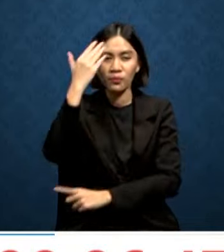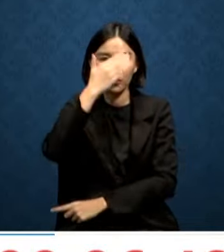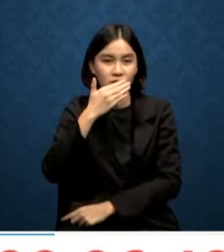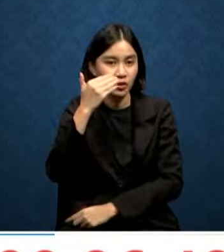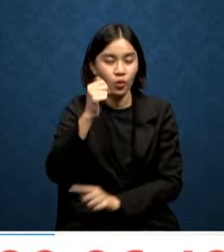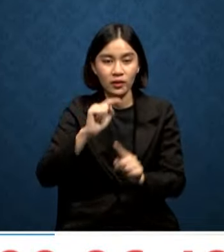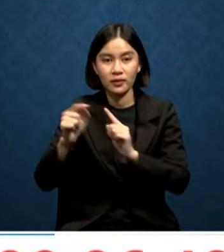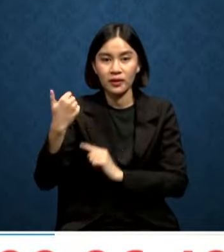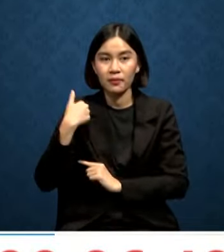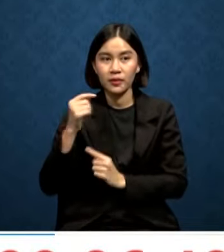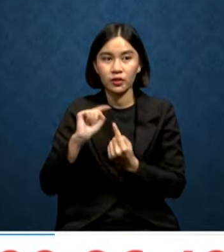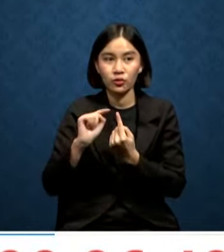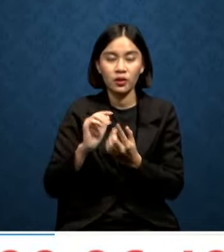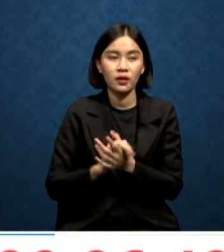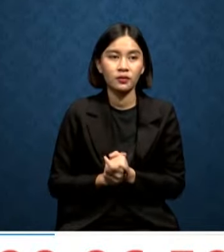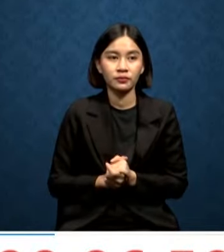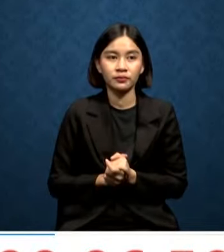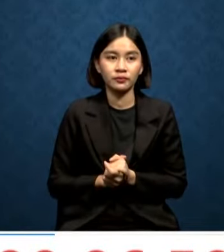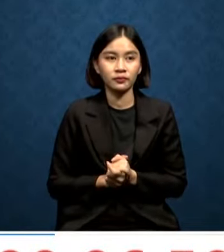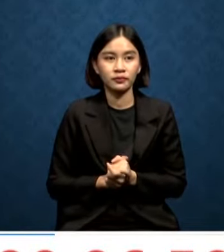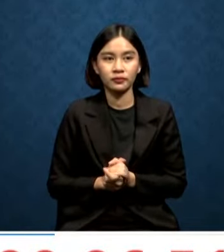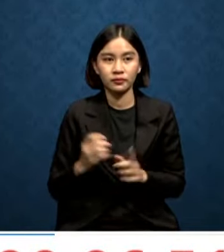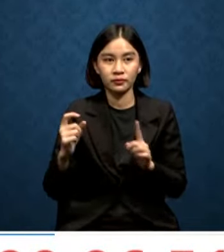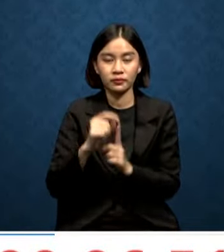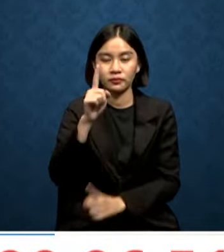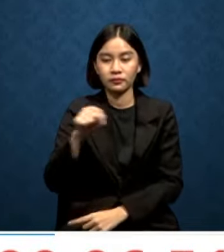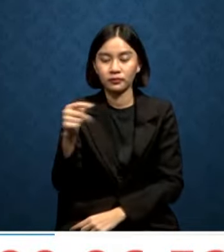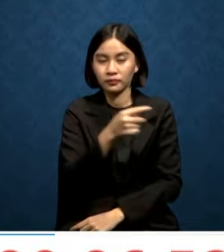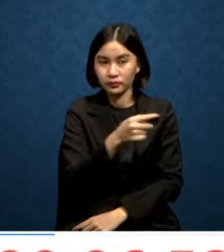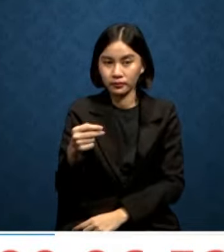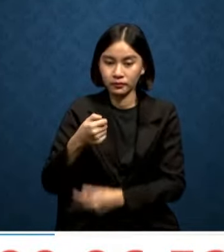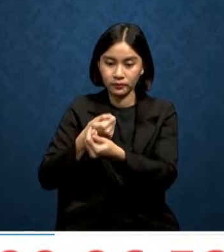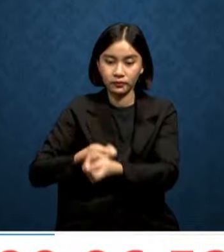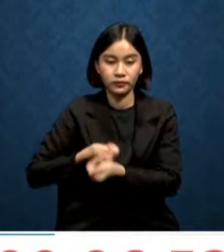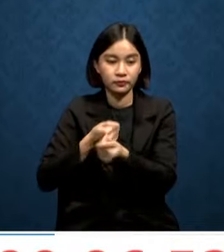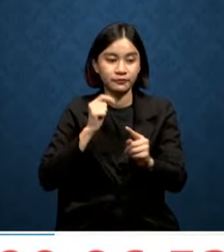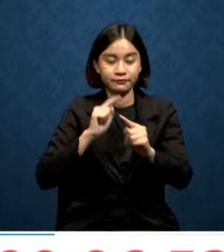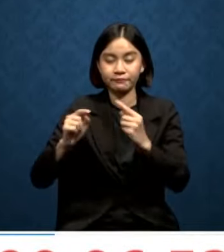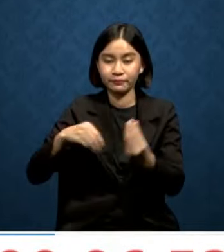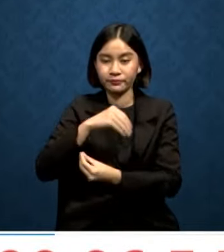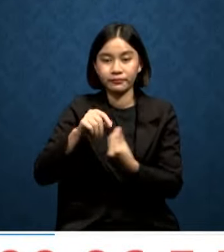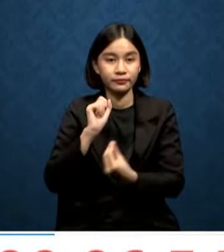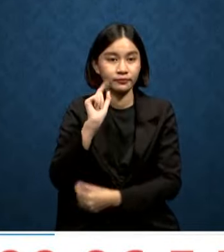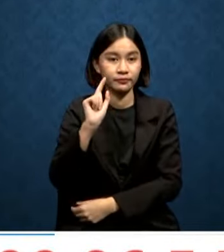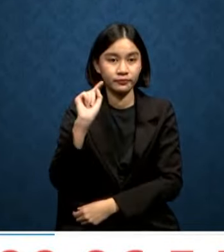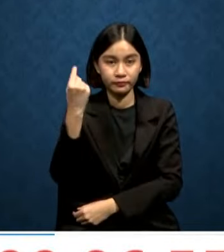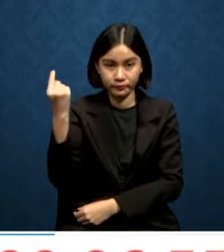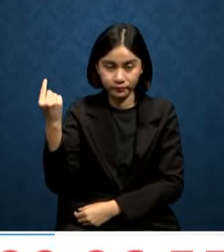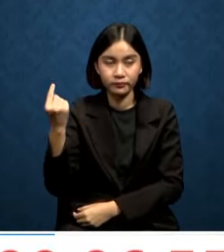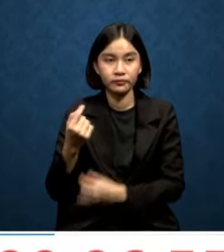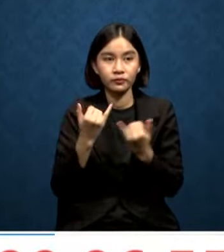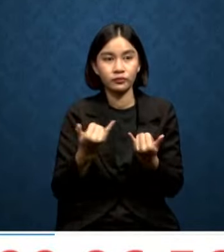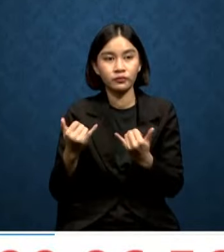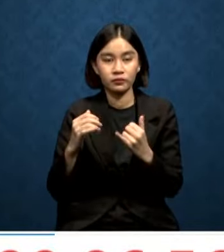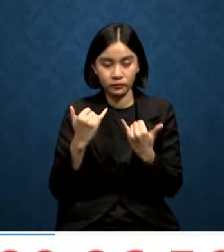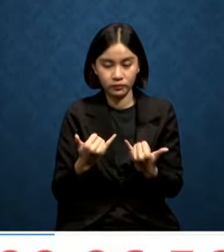ไม่ว่าจะเป็นเรื่องของ precision farming smart farmer ในเรื่องของเกษตรอินทรีย์เกษตรทฤษฎีใหม่นะครับทั้งหมดนี้เป็นแนวความ